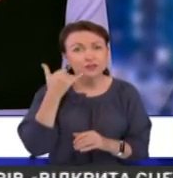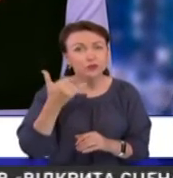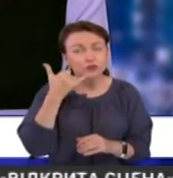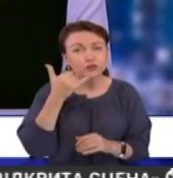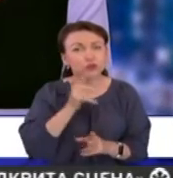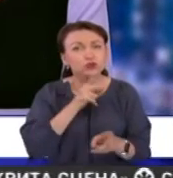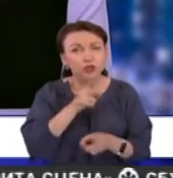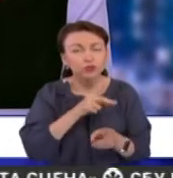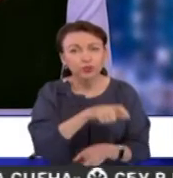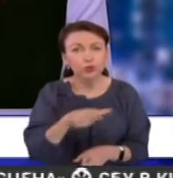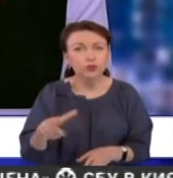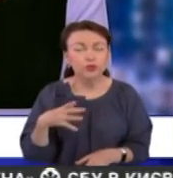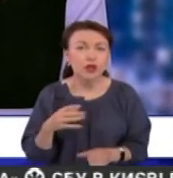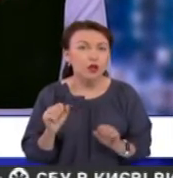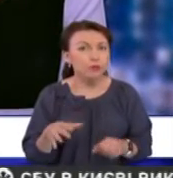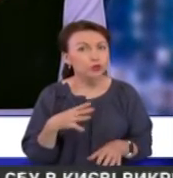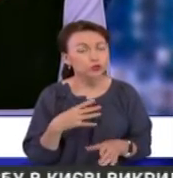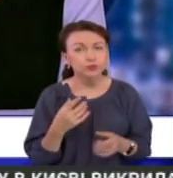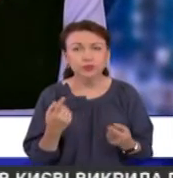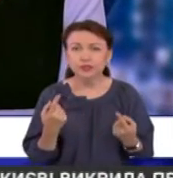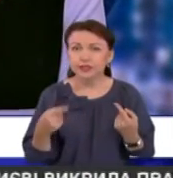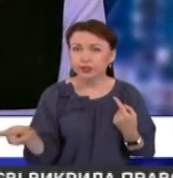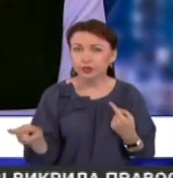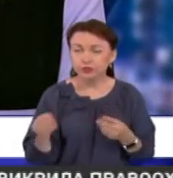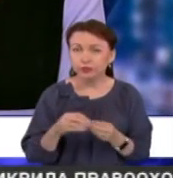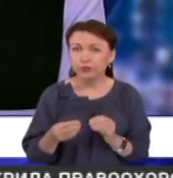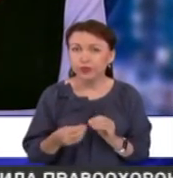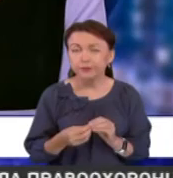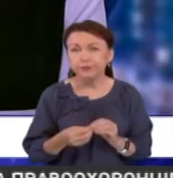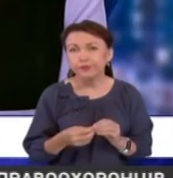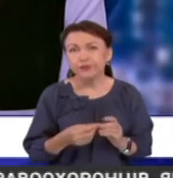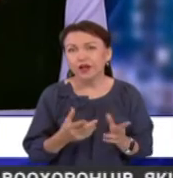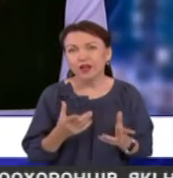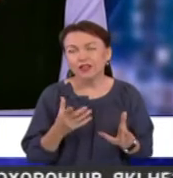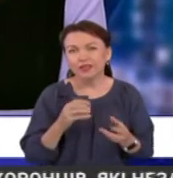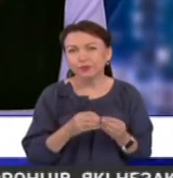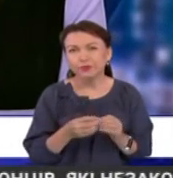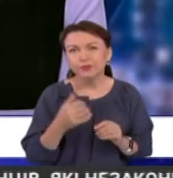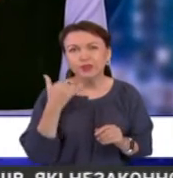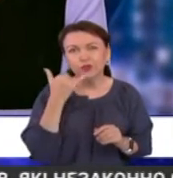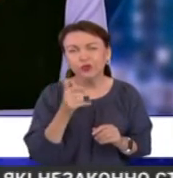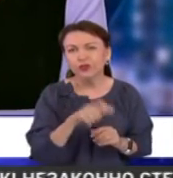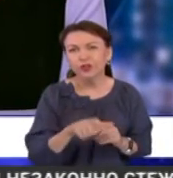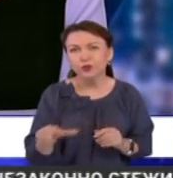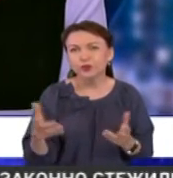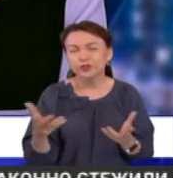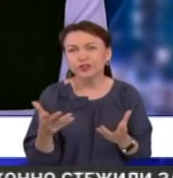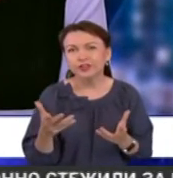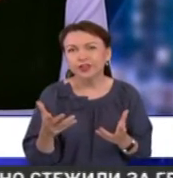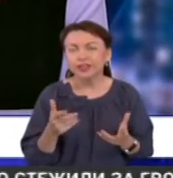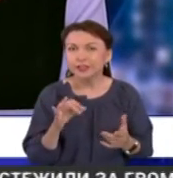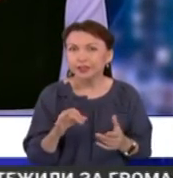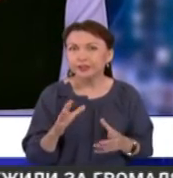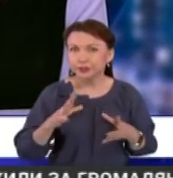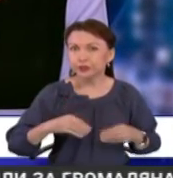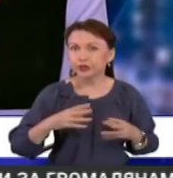надходили, вони, можливо, знаєте, були дещо з інших проблем, або і навіть не з проблем. Телефонували люди і тішилися, що в нас